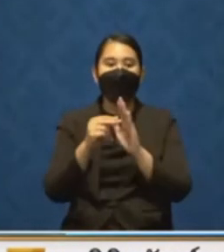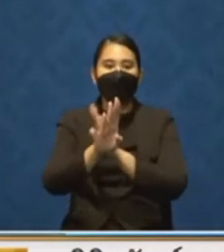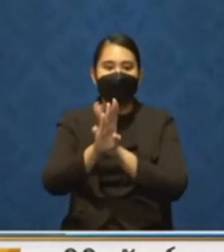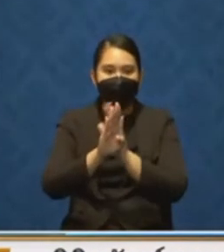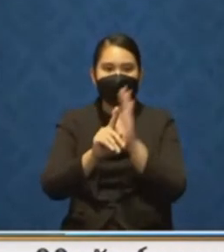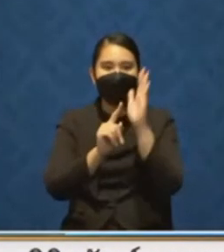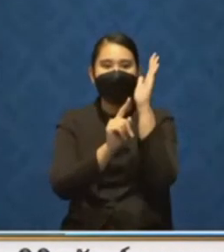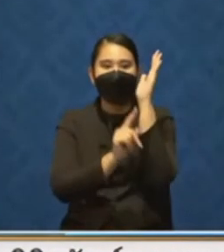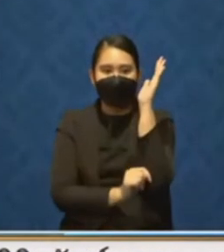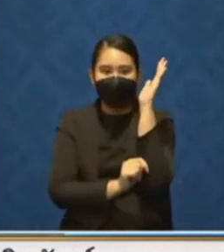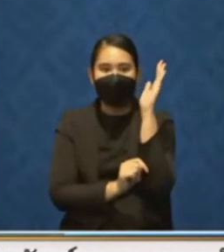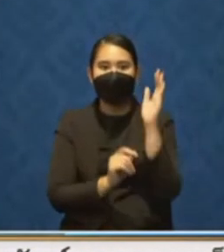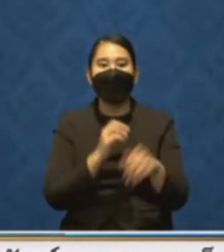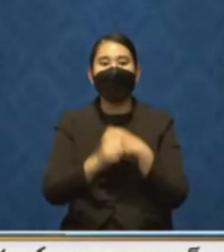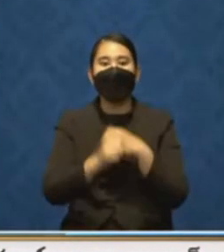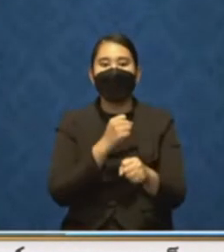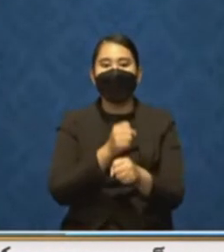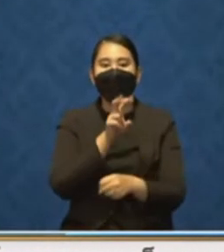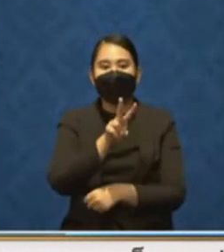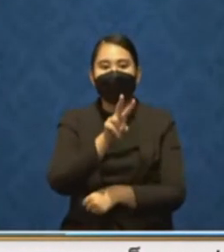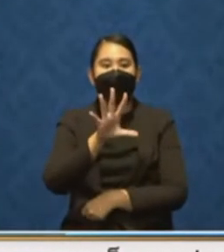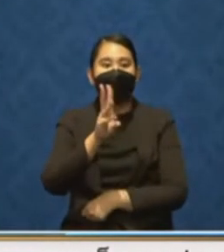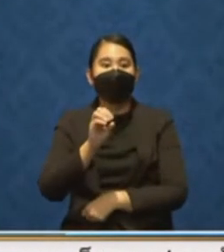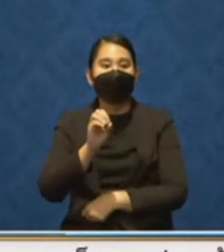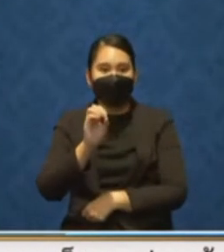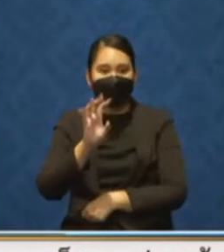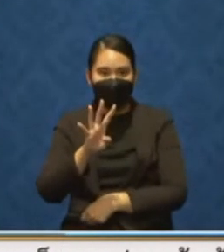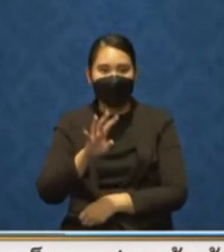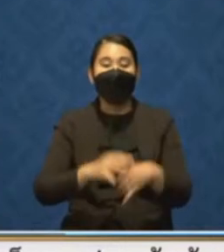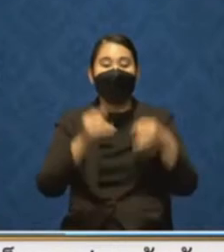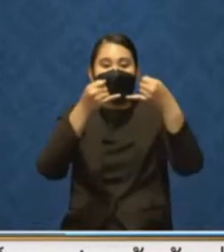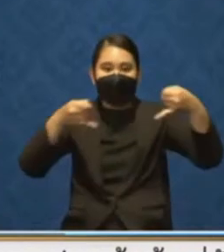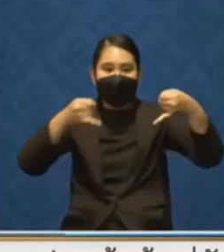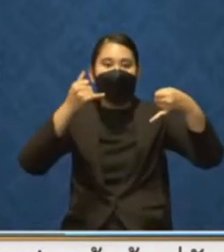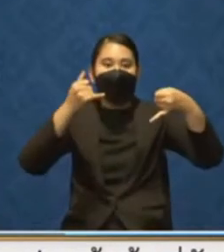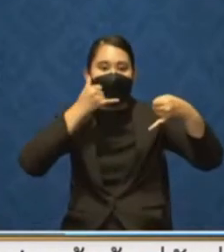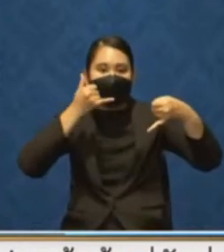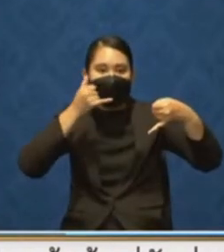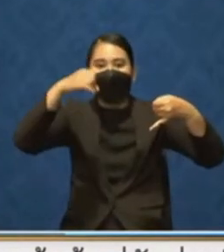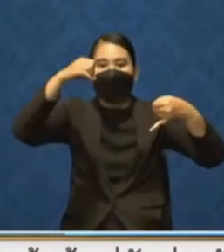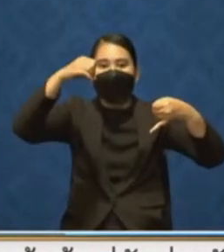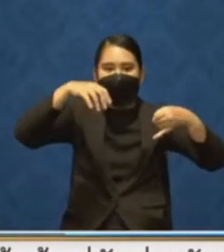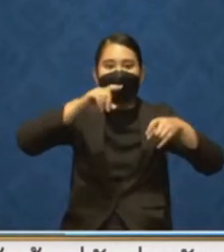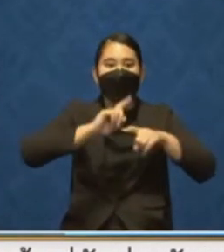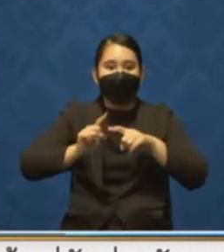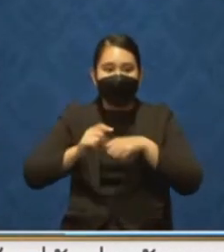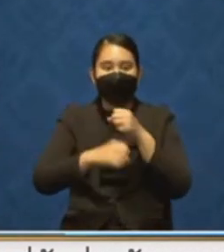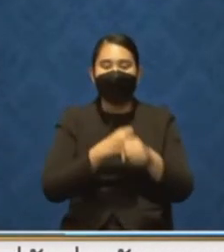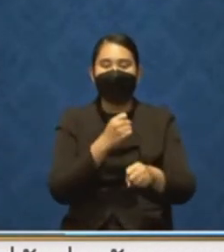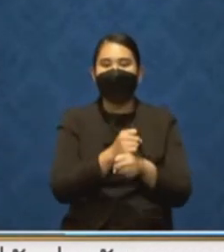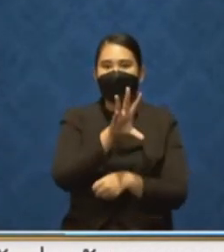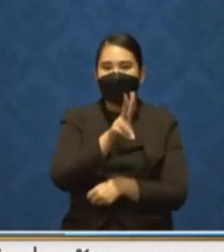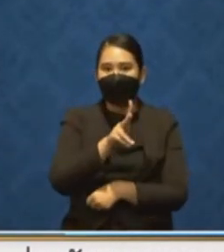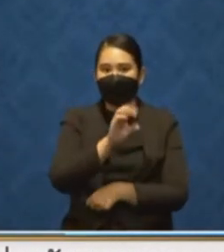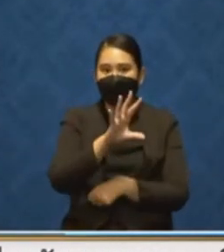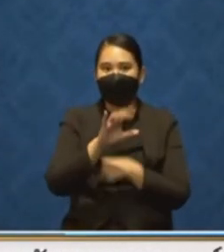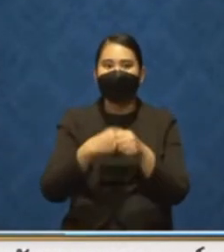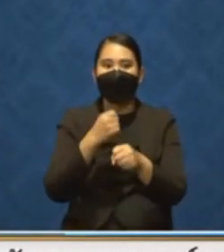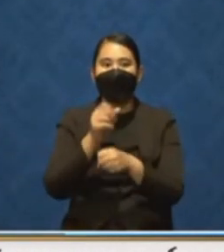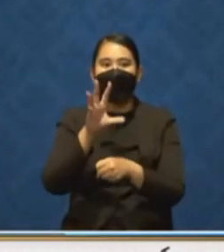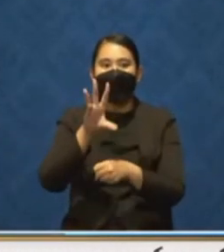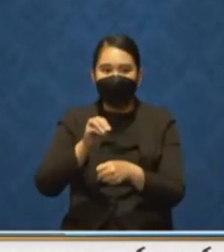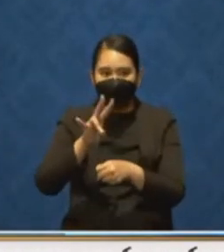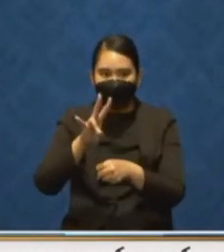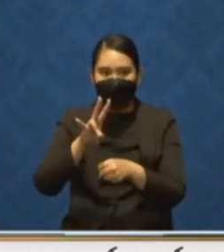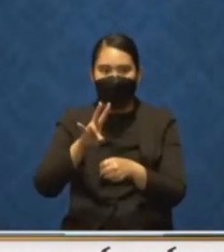นะครับได้ปี 2014เราจัดระเบียบตายสื่อสารหมดถ่ายภาพเรียบร้อยกิโลเมตรห่มผ้าที่ 67ดีแผนดำเนินการอีกปีละ 400ถึง 500